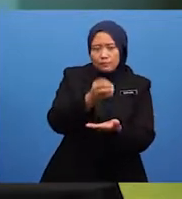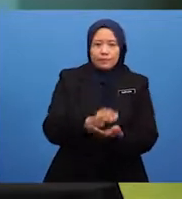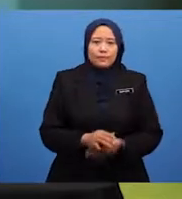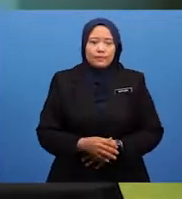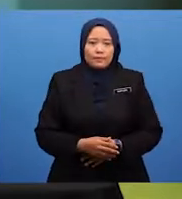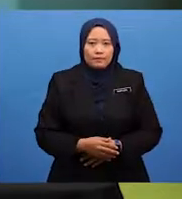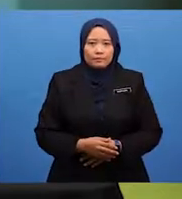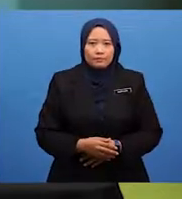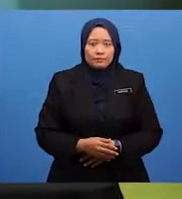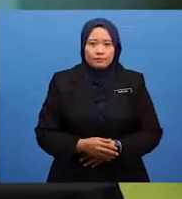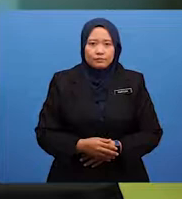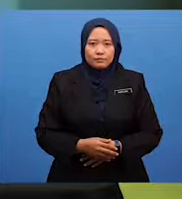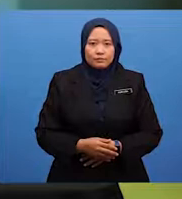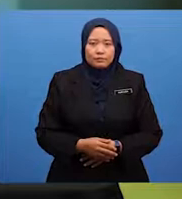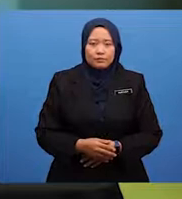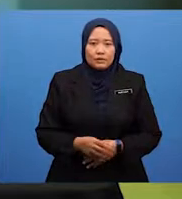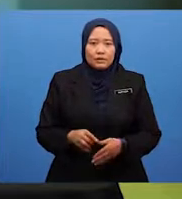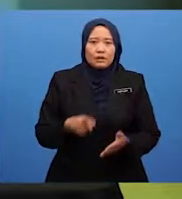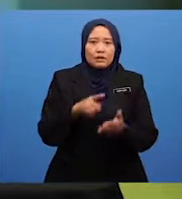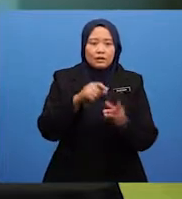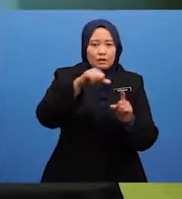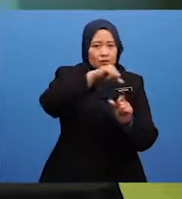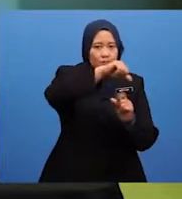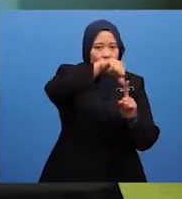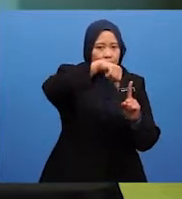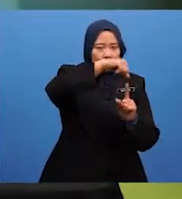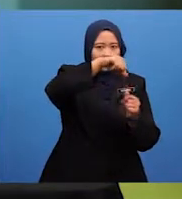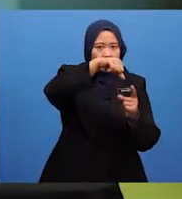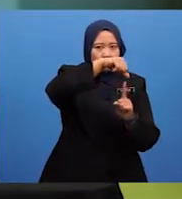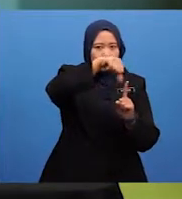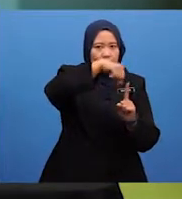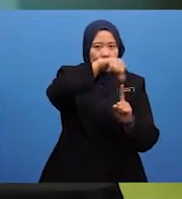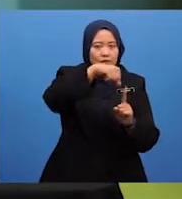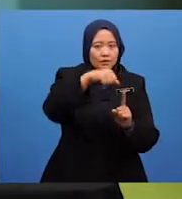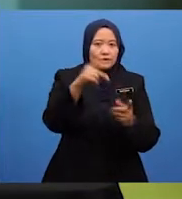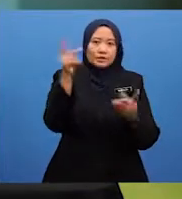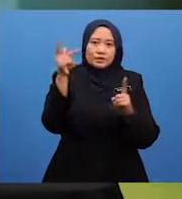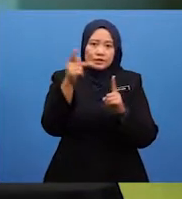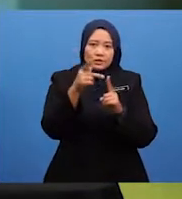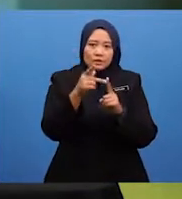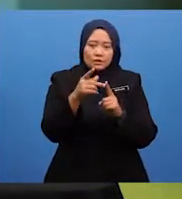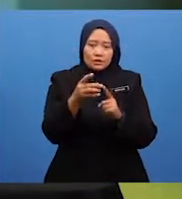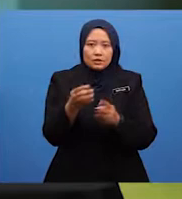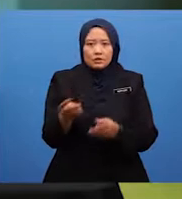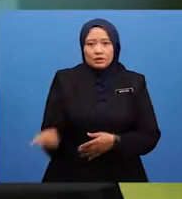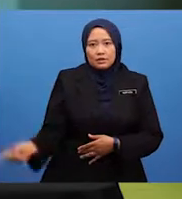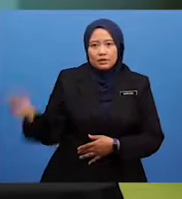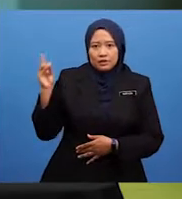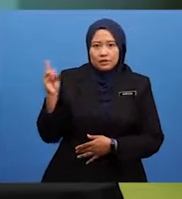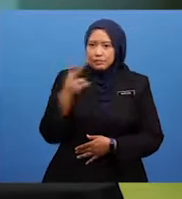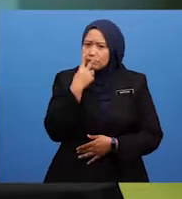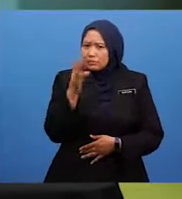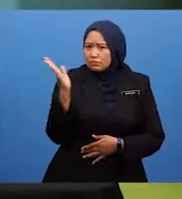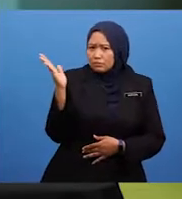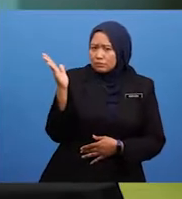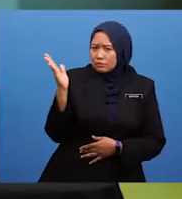Kemudian, apabila cikgu mengenakan daya ke atasnya, adakah bentuk botol ini berubah?